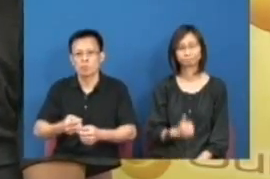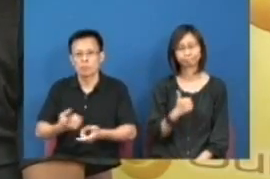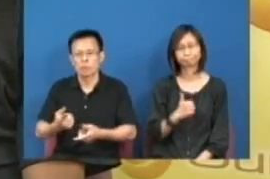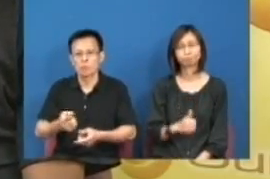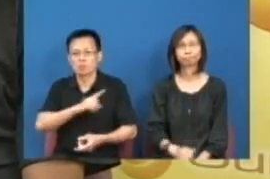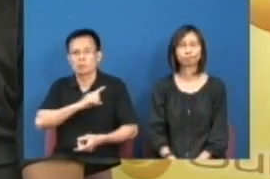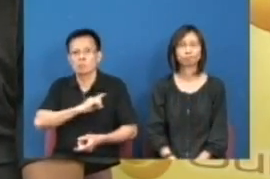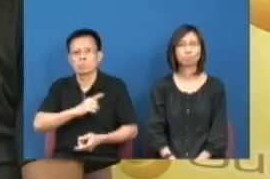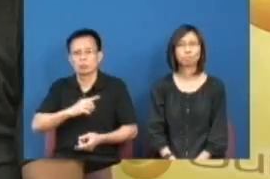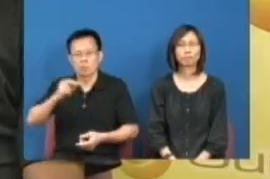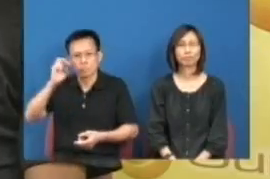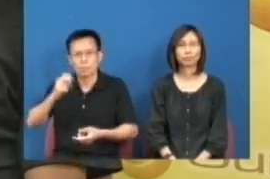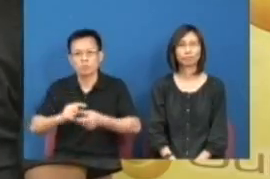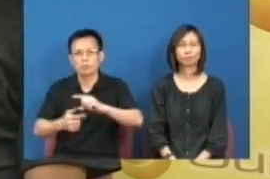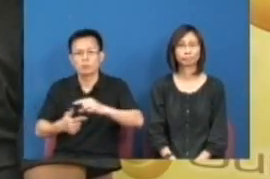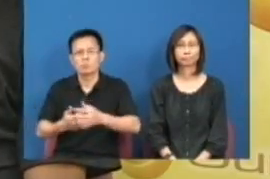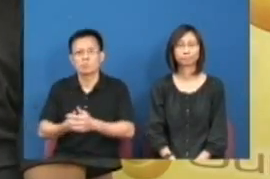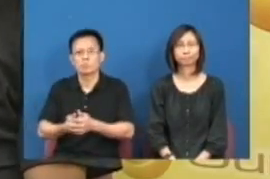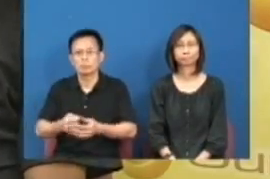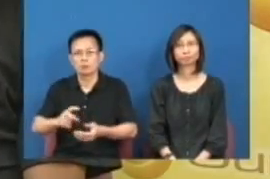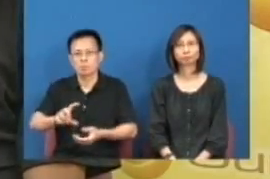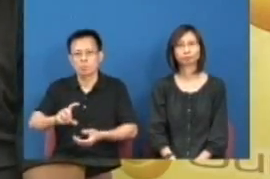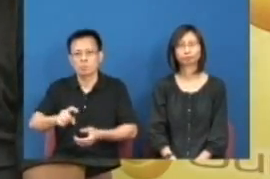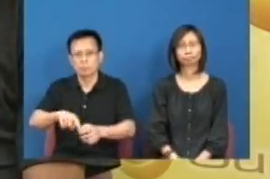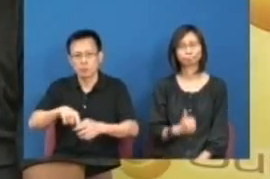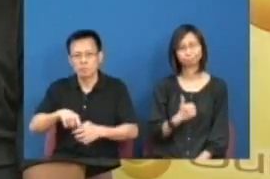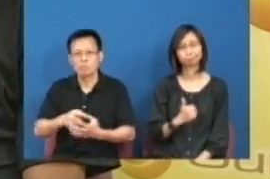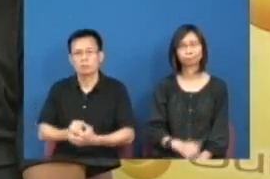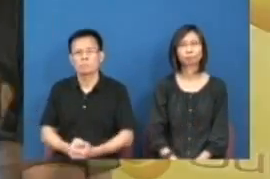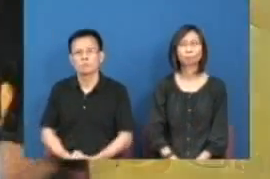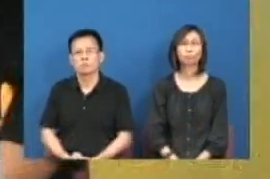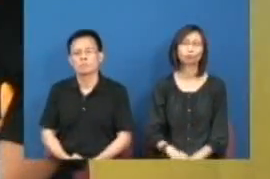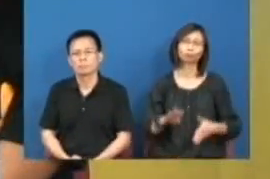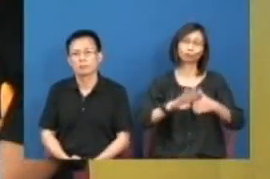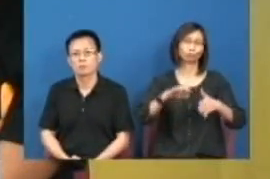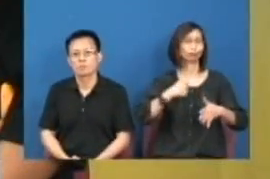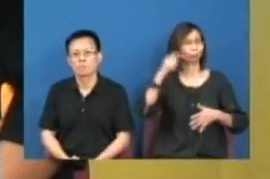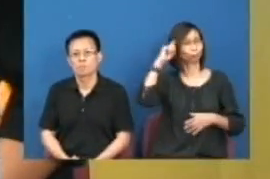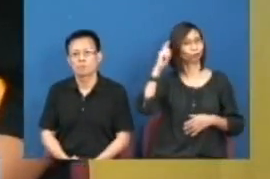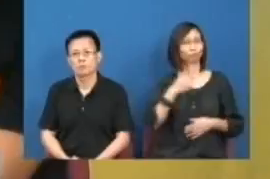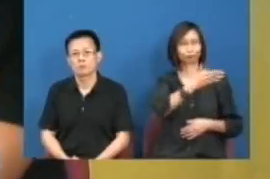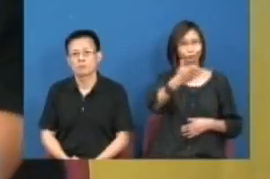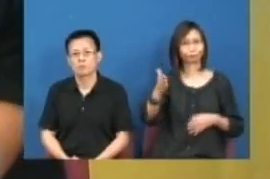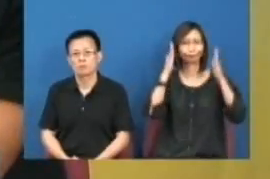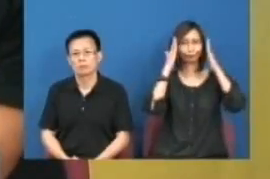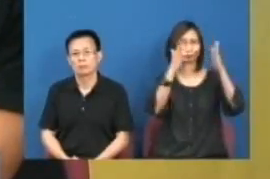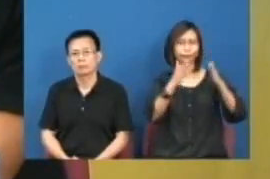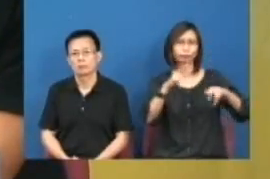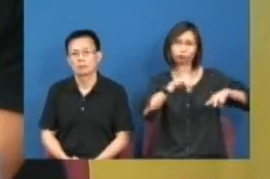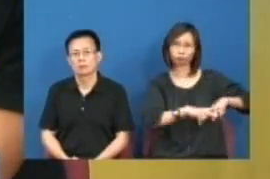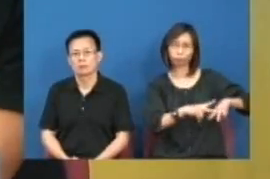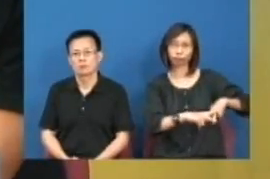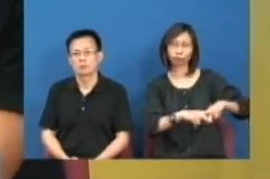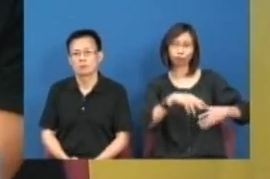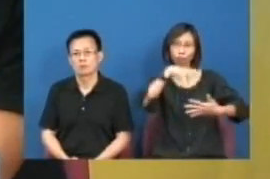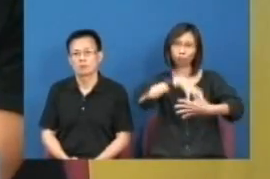係嘛？所以即係非常之重要對佢哋啊。 咁所以我諗大家留意翻，即係中共內